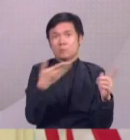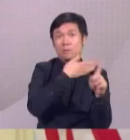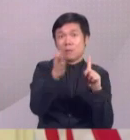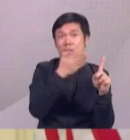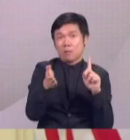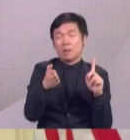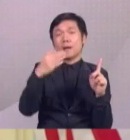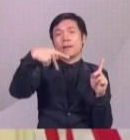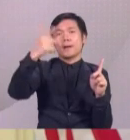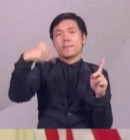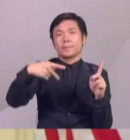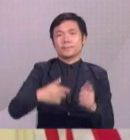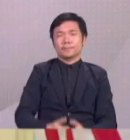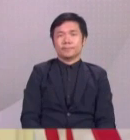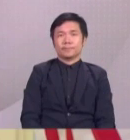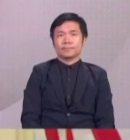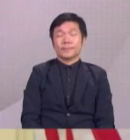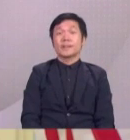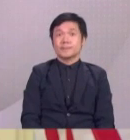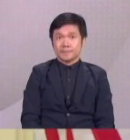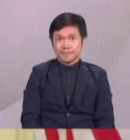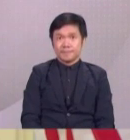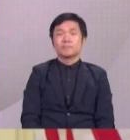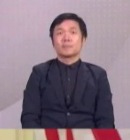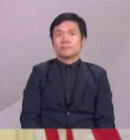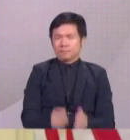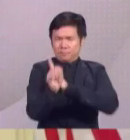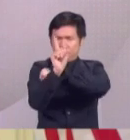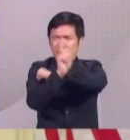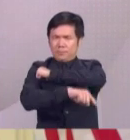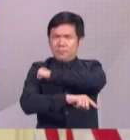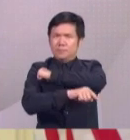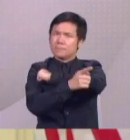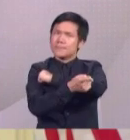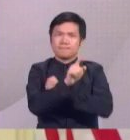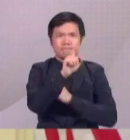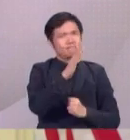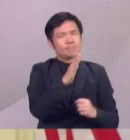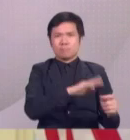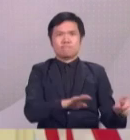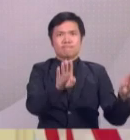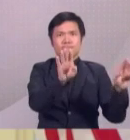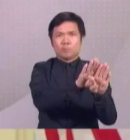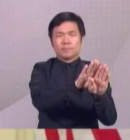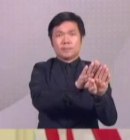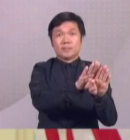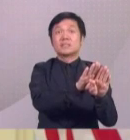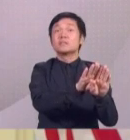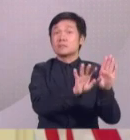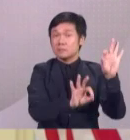Dan seperti saya katakan, kita boleh mengambil tindakan untuk tidak membenarkan mereka meneruskan perniagaan kalau mereka